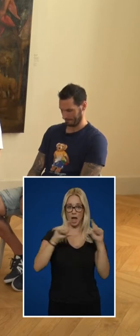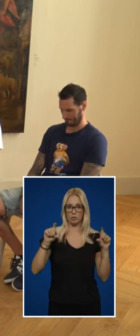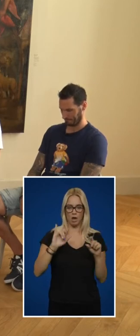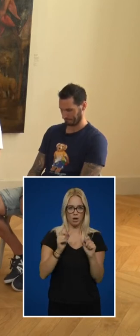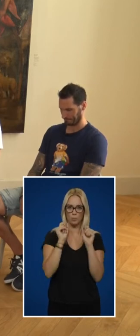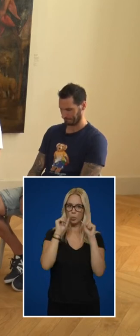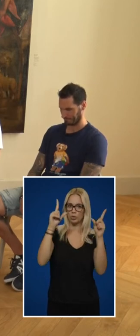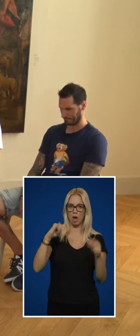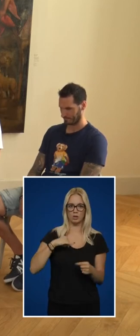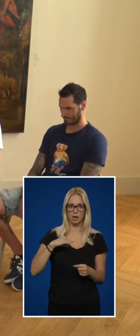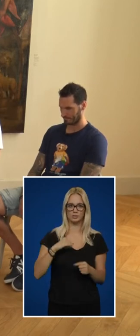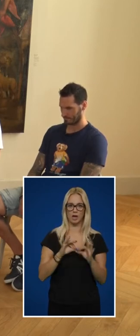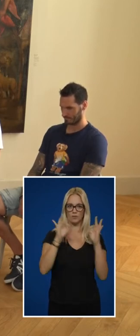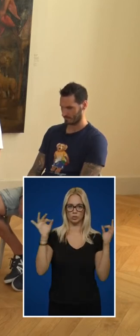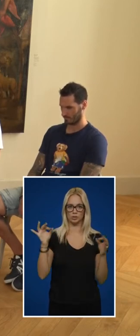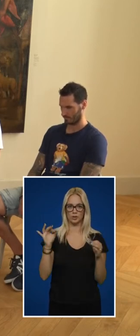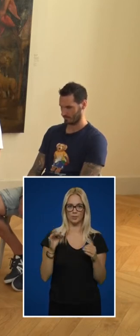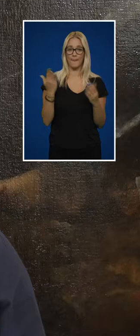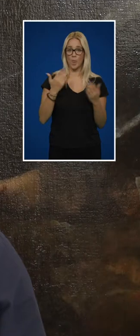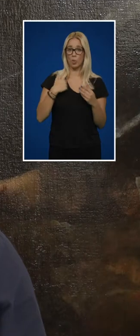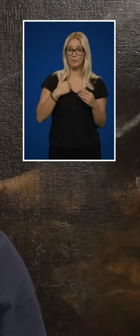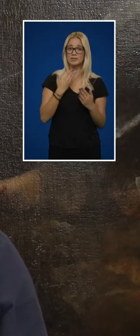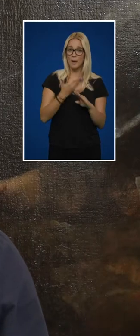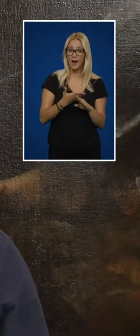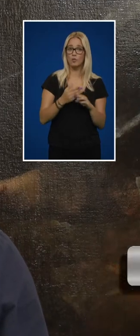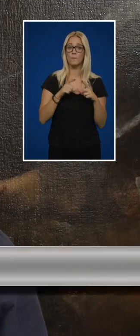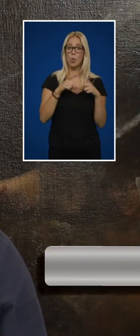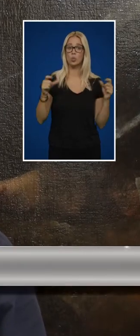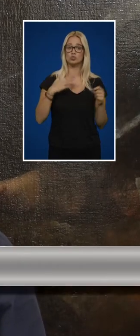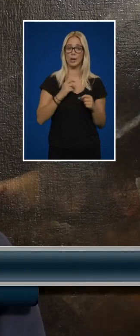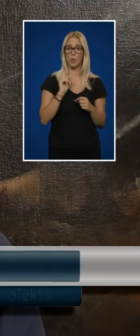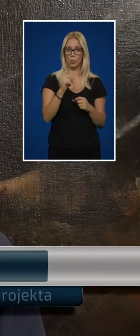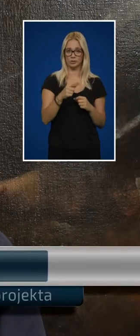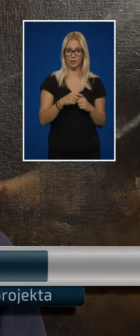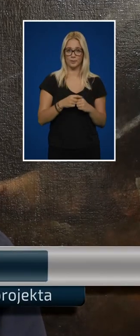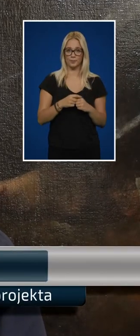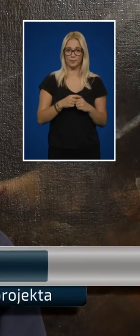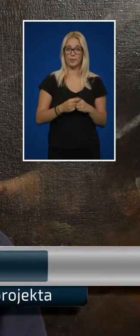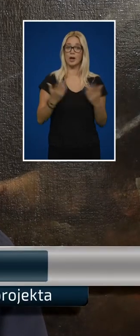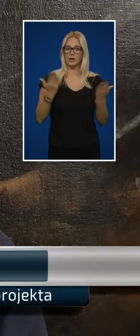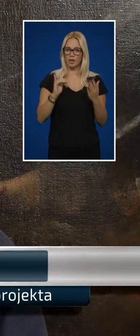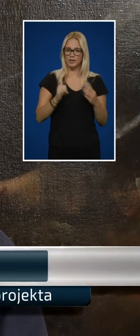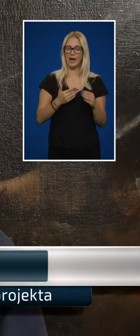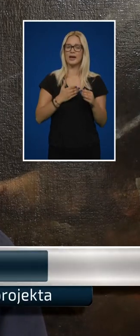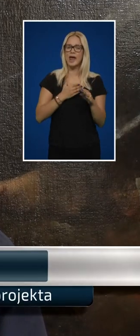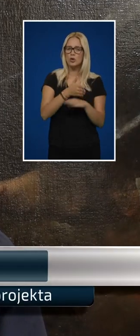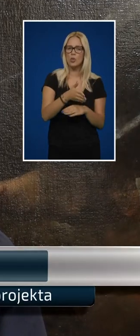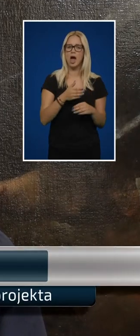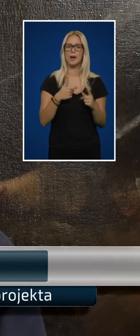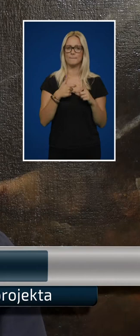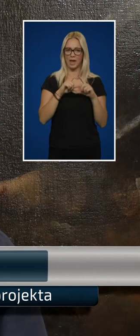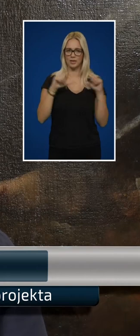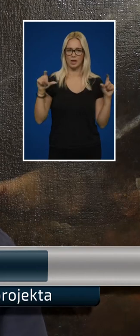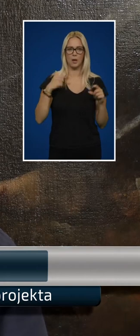interes javnosti, zapravo zaintrigirala je koju mi zapravo poruku želimo poslati. I kad je zapravo krenula kampanja,